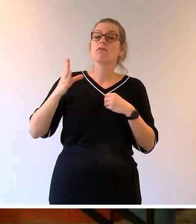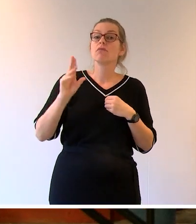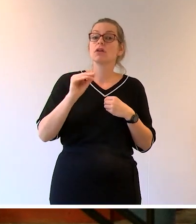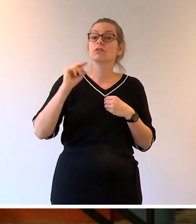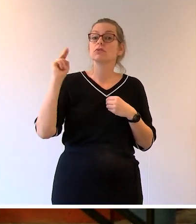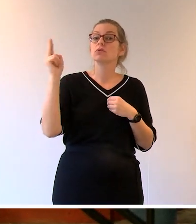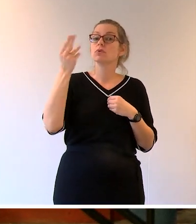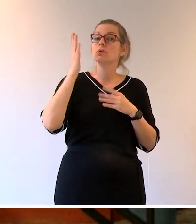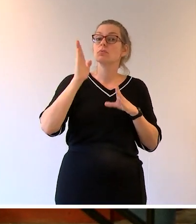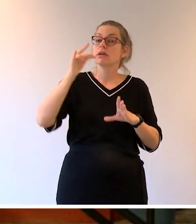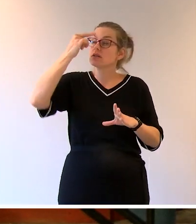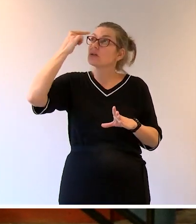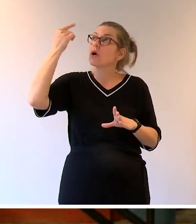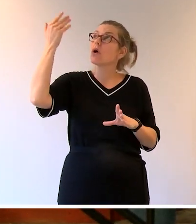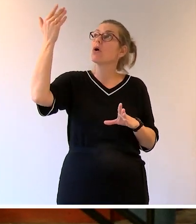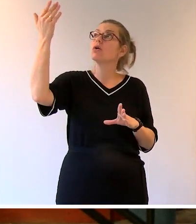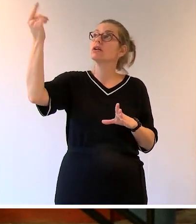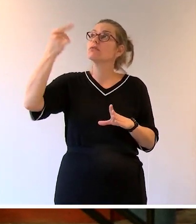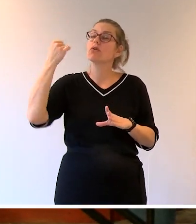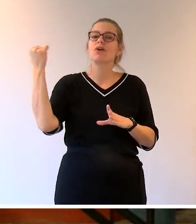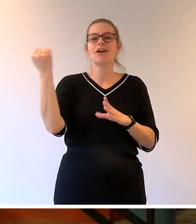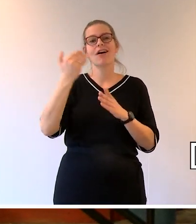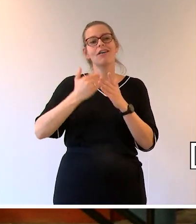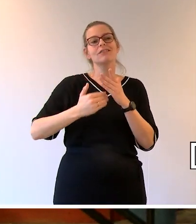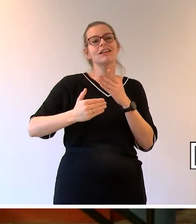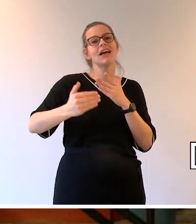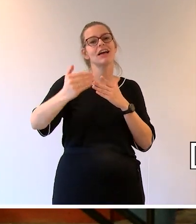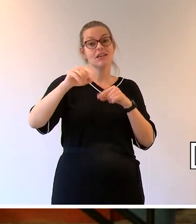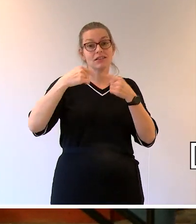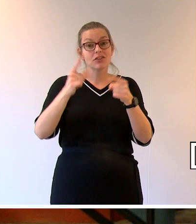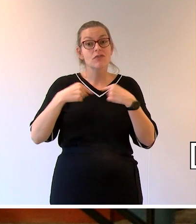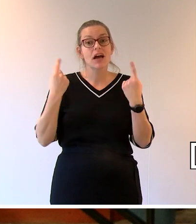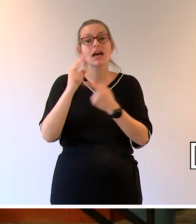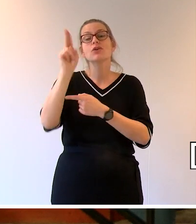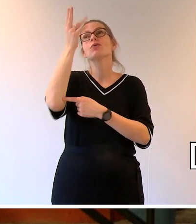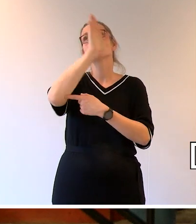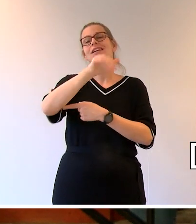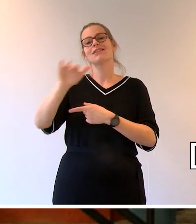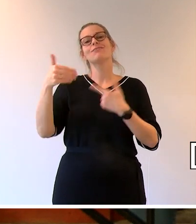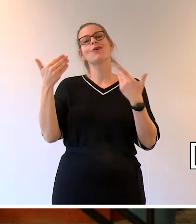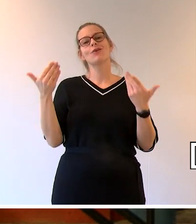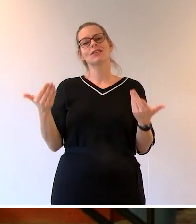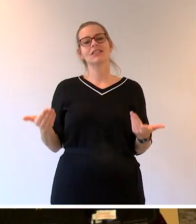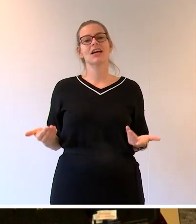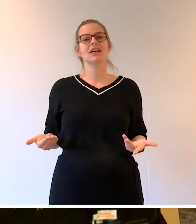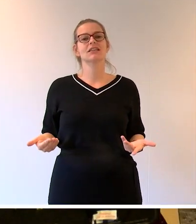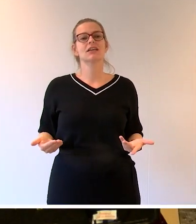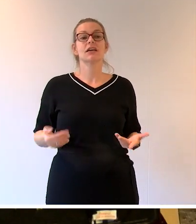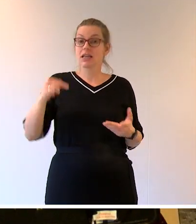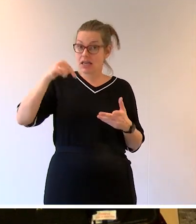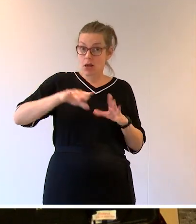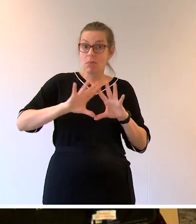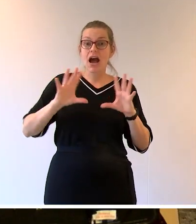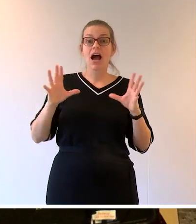bent koning voor altijd, dat wij uw kinderen mogen zijn. Hier